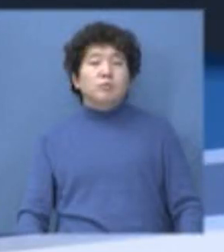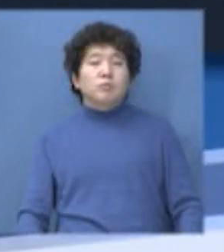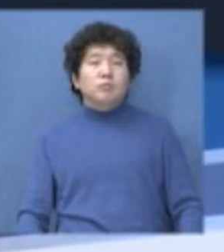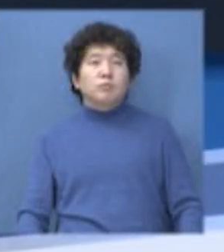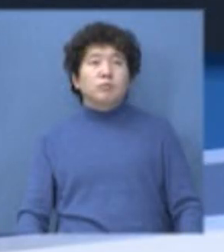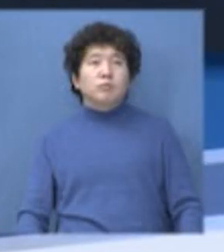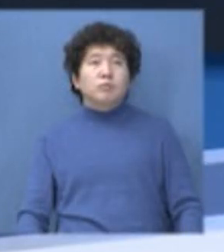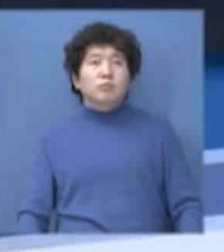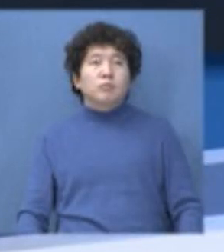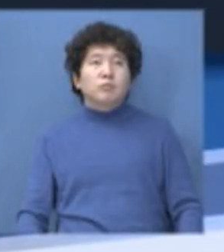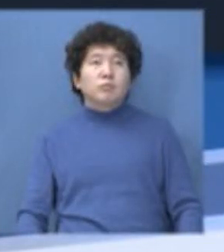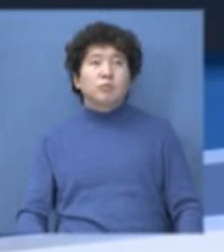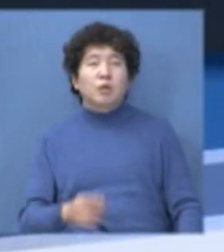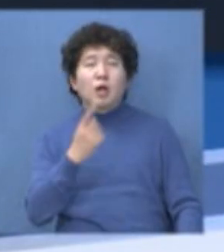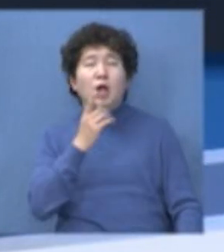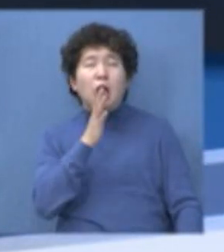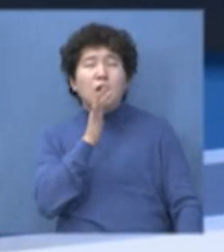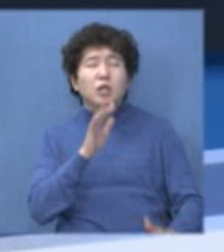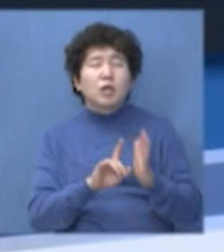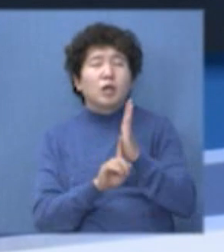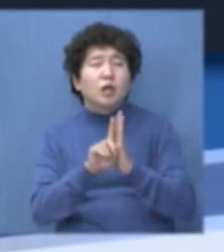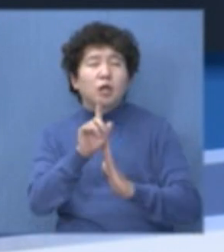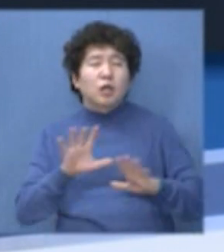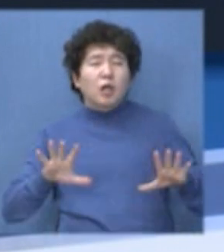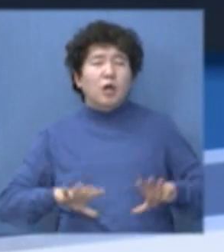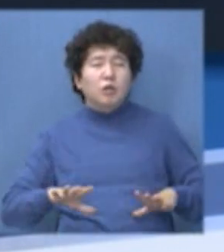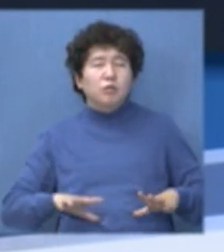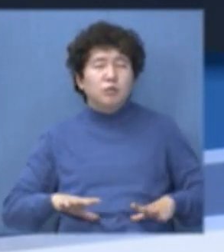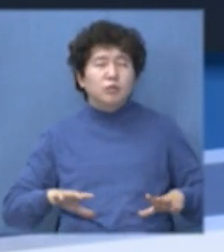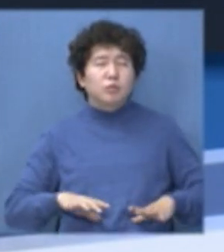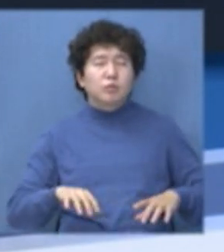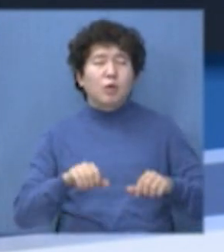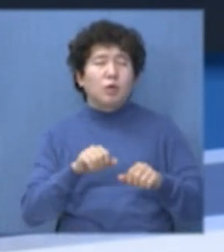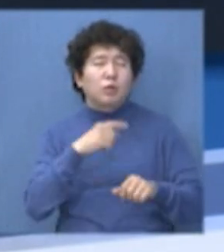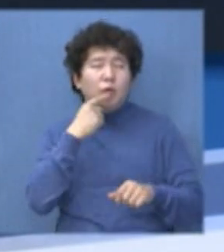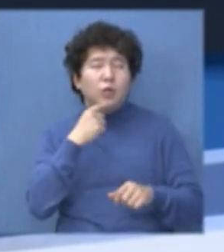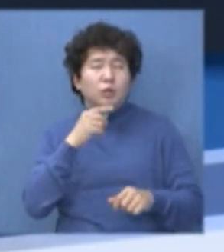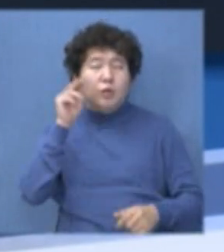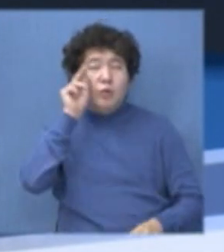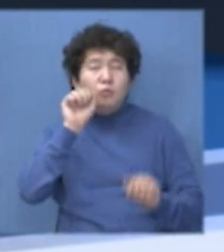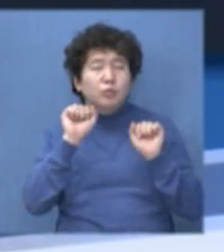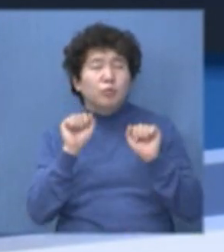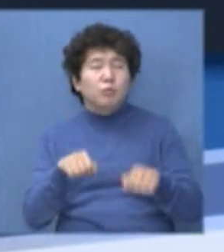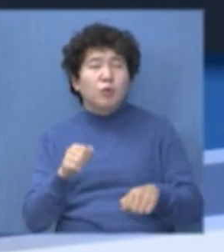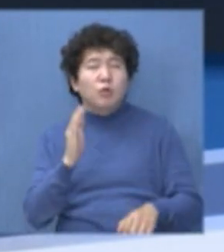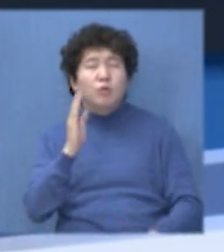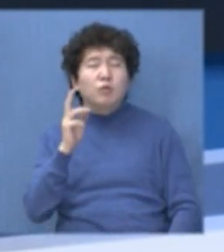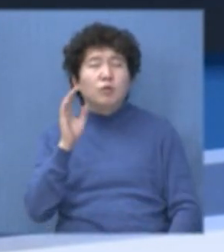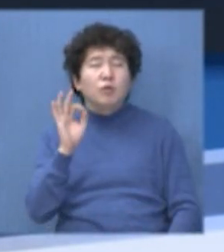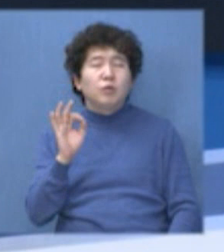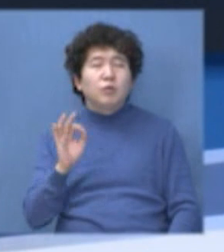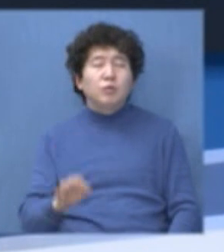Бір жастан бастап ат жалын тартып мінуге болады. Бұл тұржырыммен көпшілік келіспеуі мүмкін, алайда шығыс қазақстандық ару